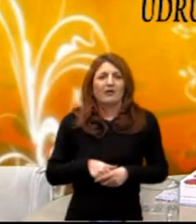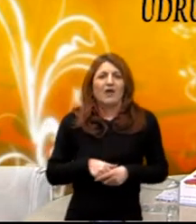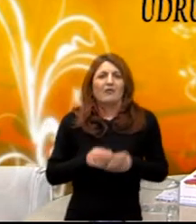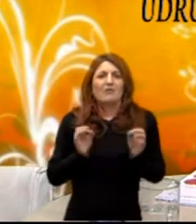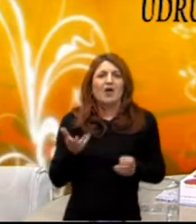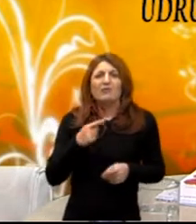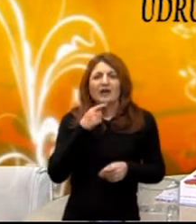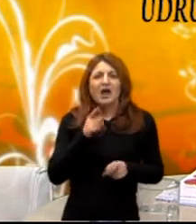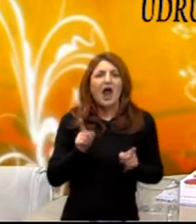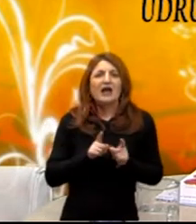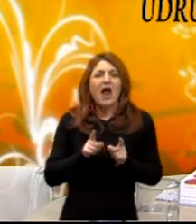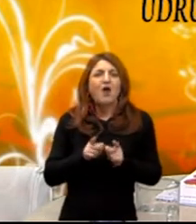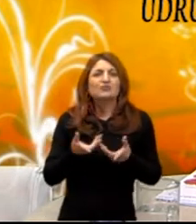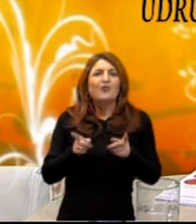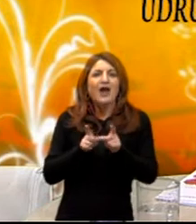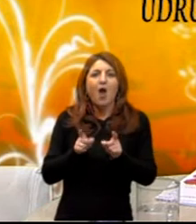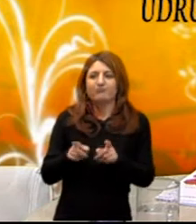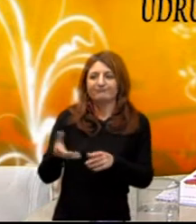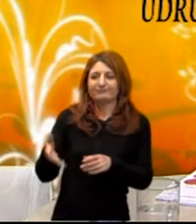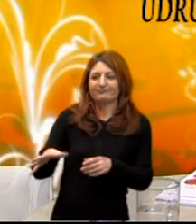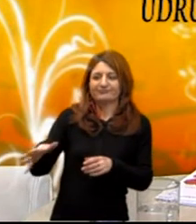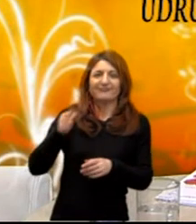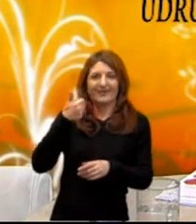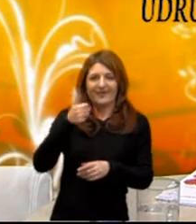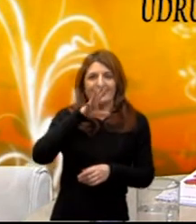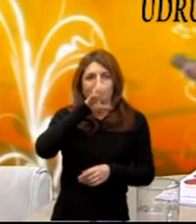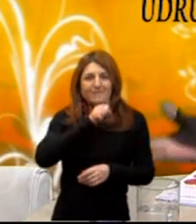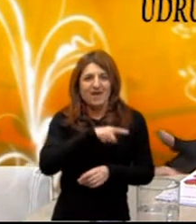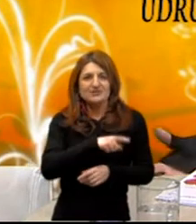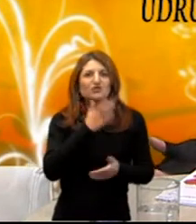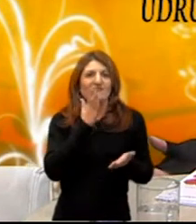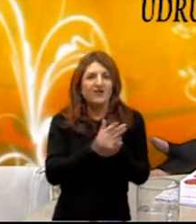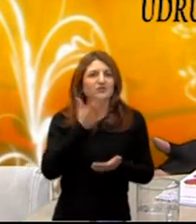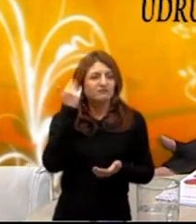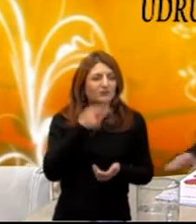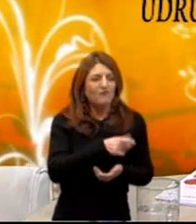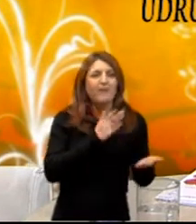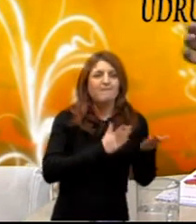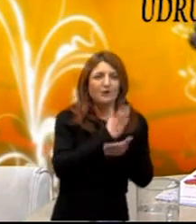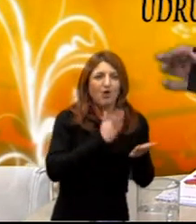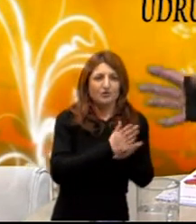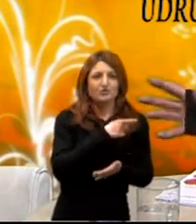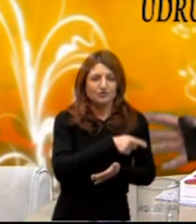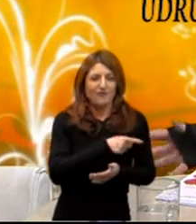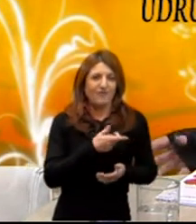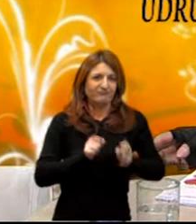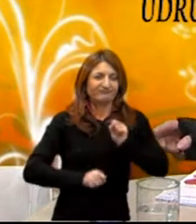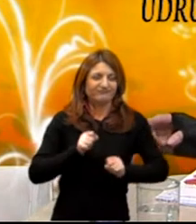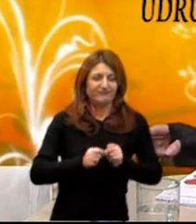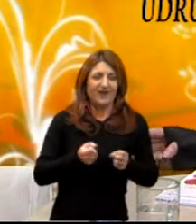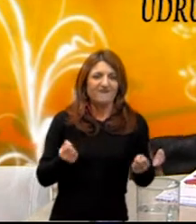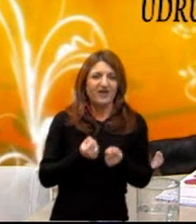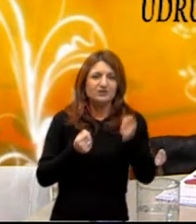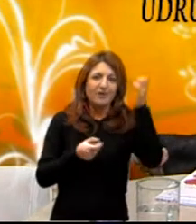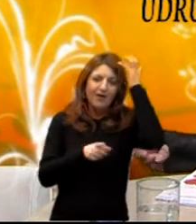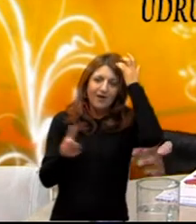kako se kaže, adoptirali, uzimali jednog psa koji je sve to vjerojatno prošao. Možda i kod vas prolazio to, ciljano za takvu djecu. I